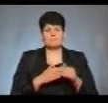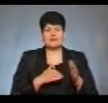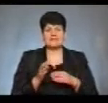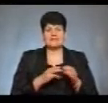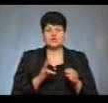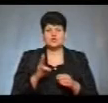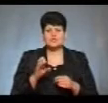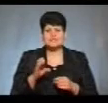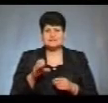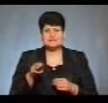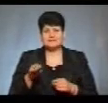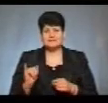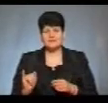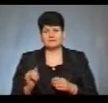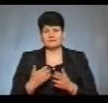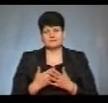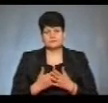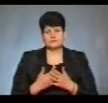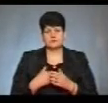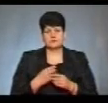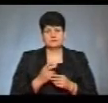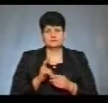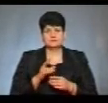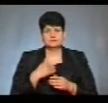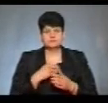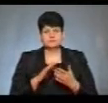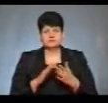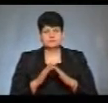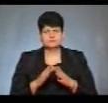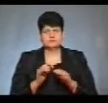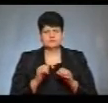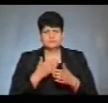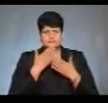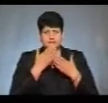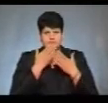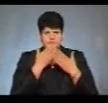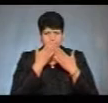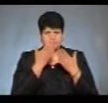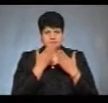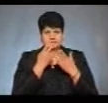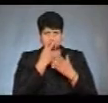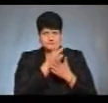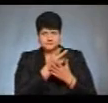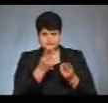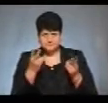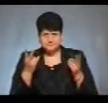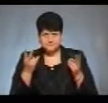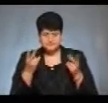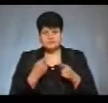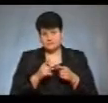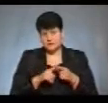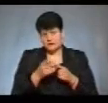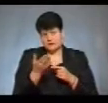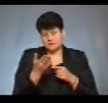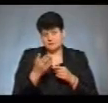практичності. Тобто, якщо ви на наш сайт вийдете, ви можете це все почитати, подивитися. От. І це для вас багато